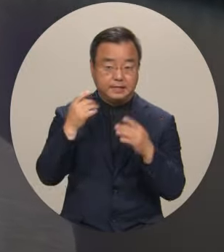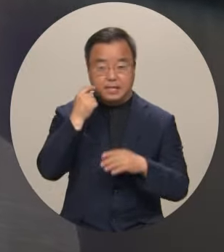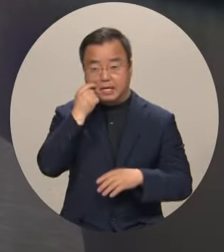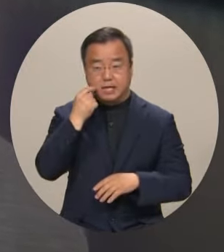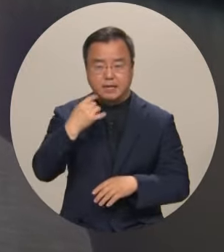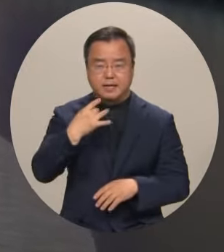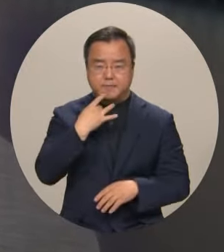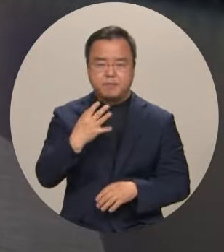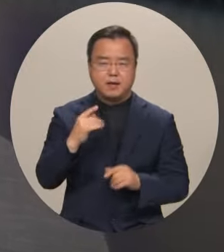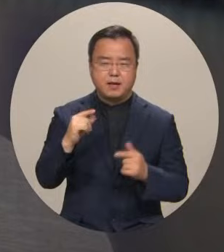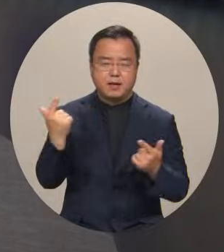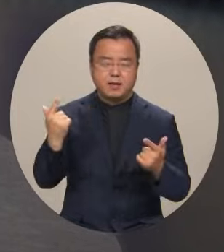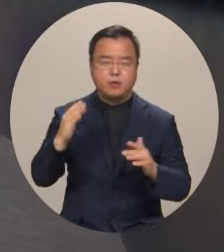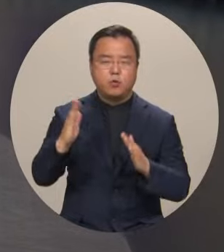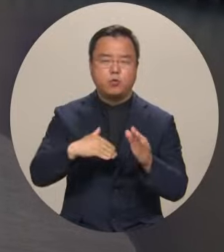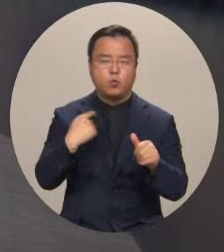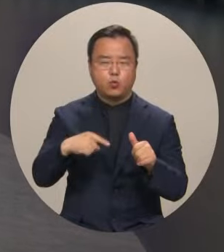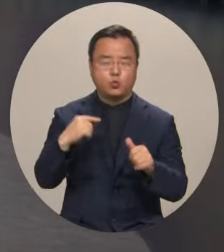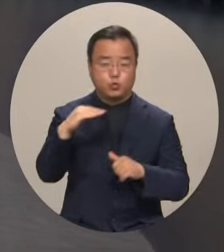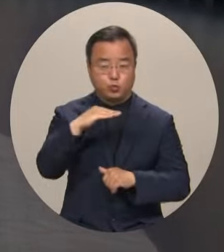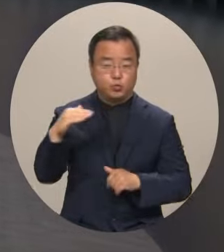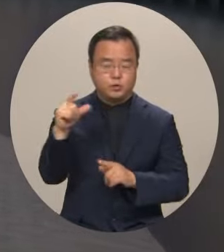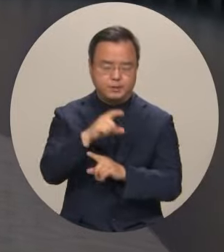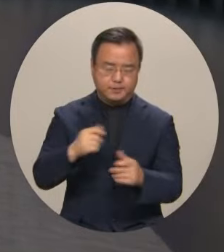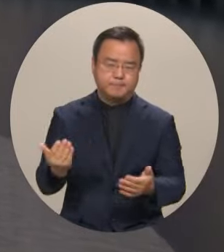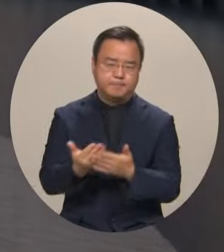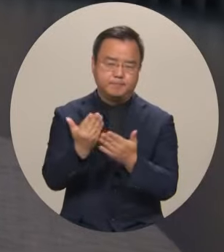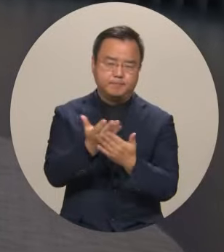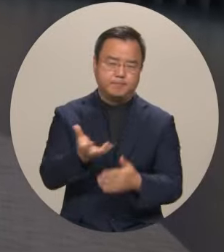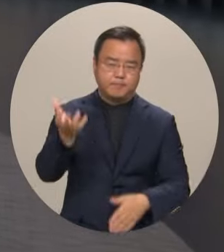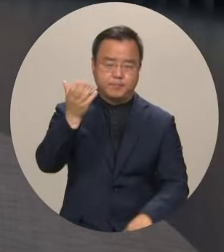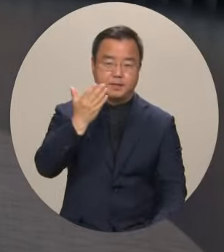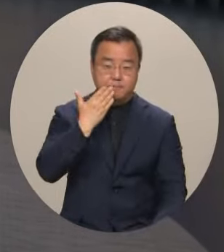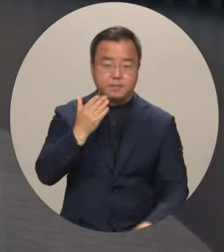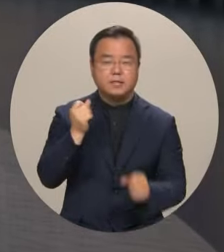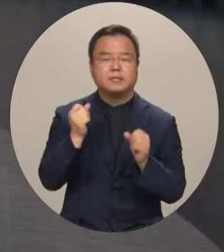말고이 지역의 공교육 수준도 한 단계 끌어올릴 수 있는 계기가 되면 좋겠습니다